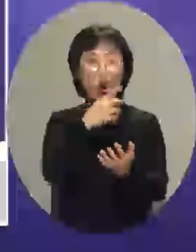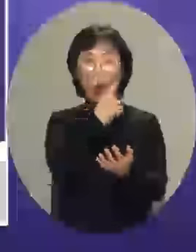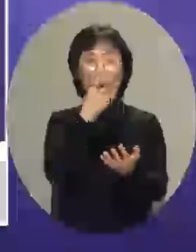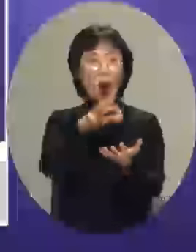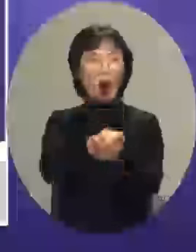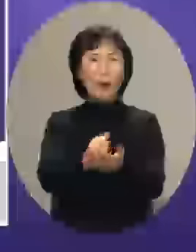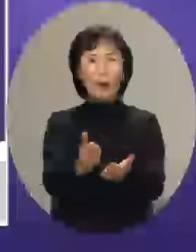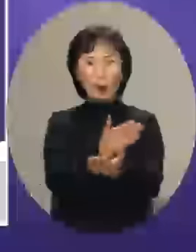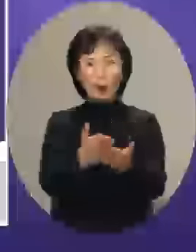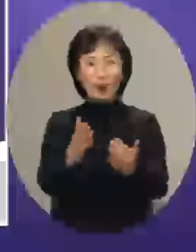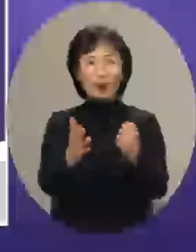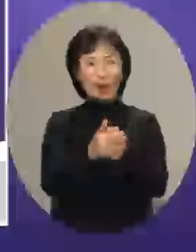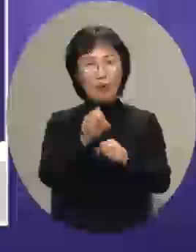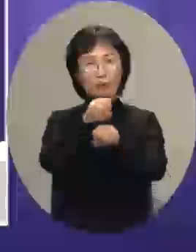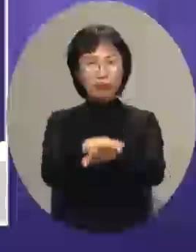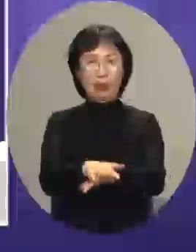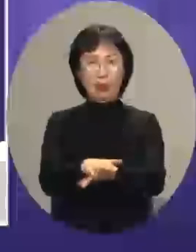그렇지만 저는